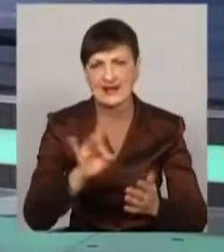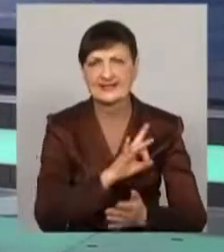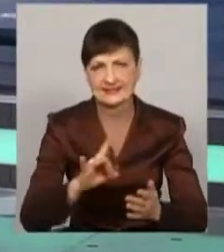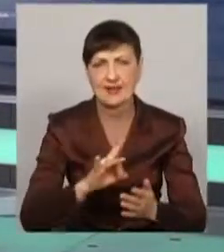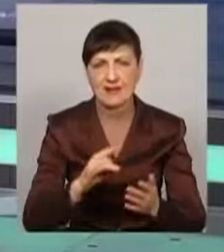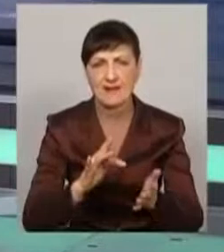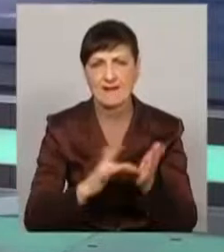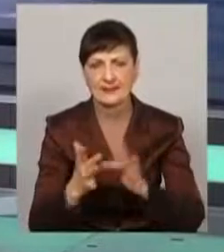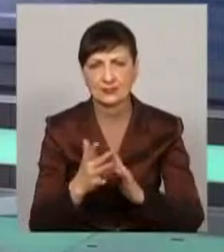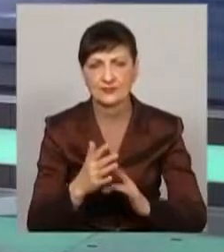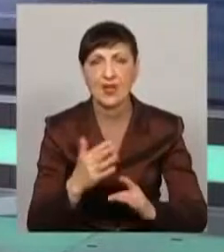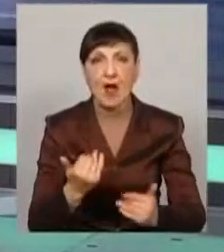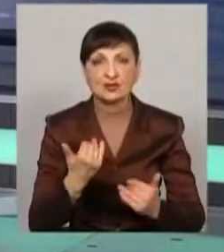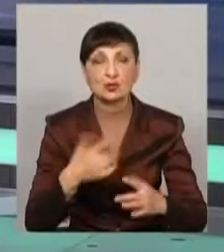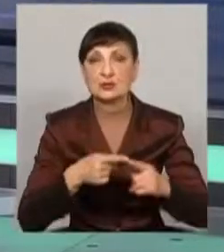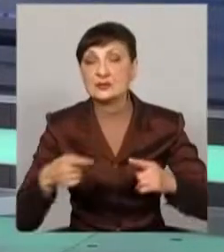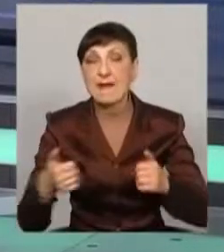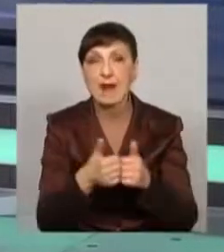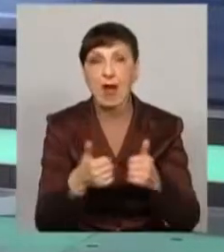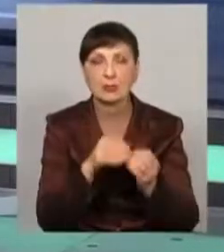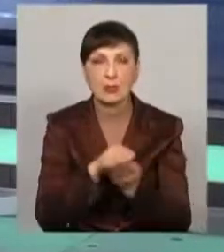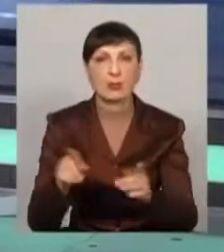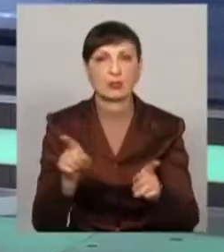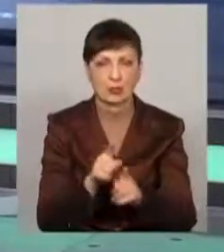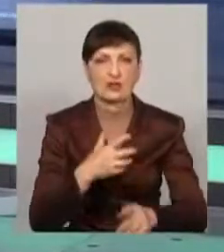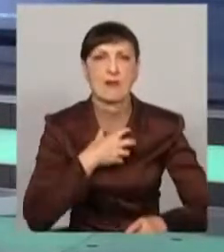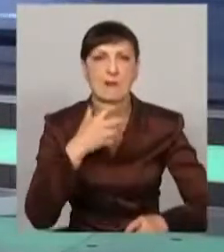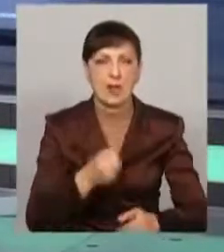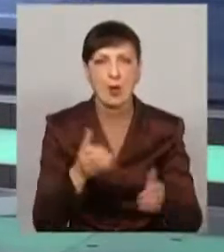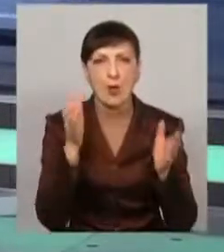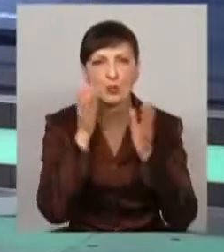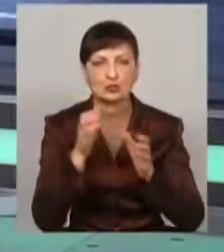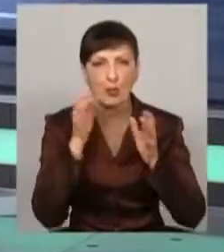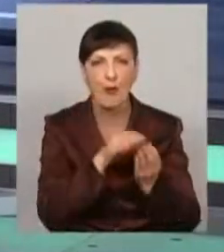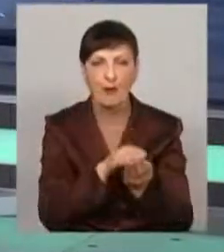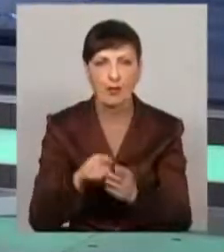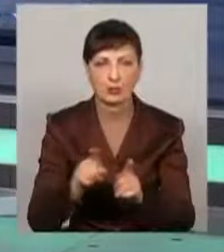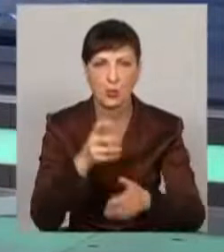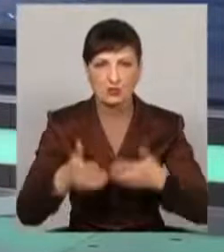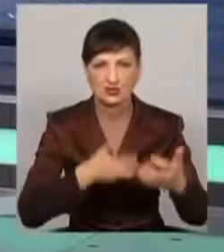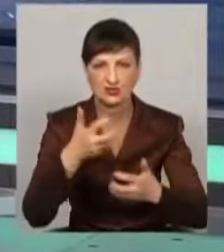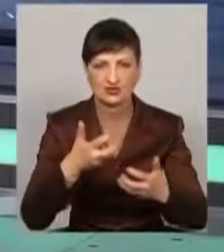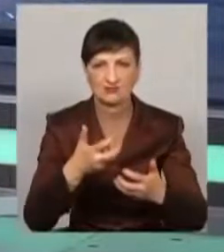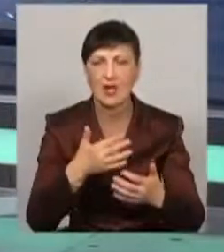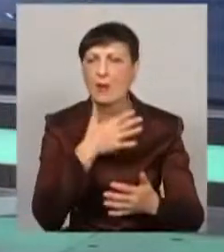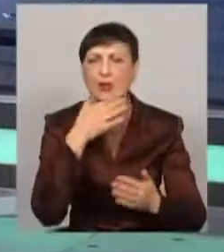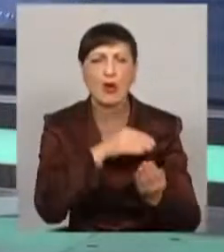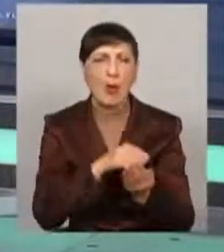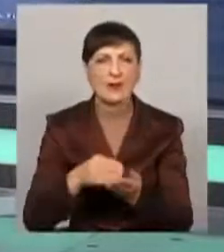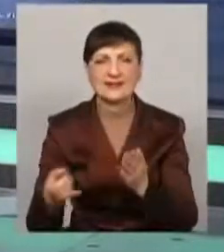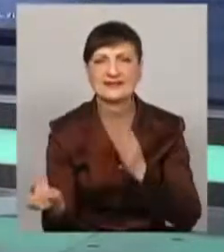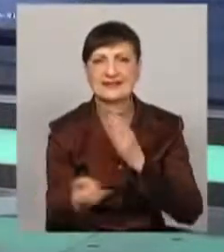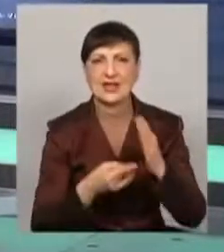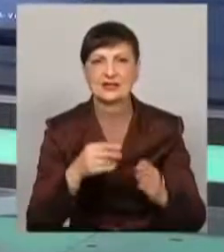буквально в нескольких километрах от него кто-то посягнул на мусульманское. Вандалы осквернили десятки могил, срезав чугун